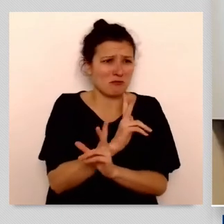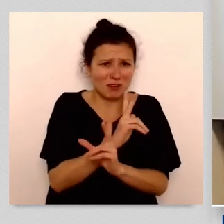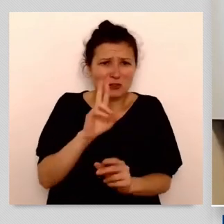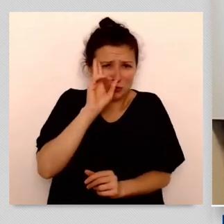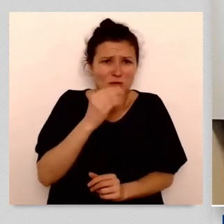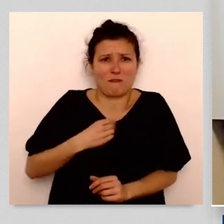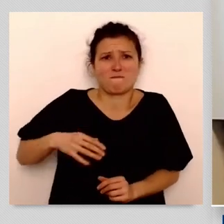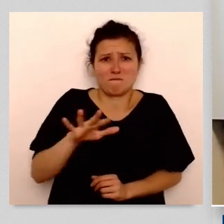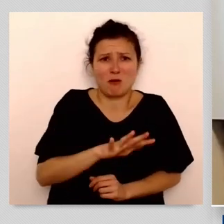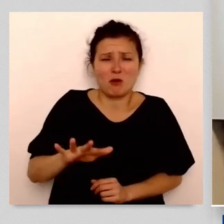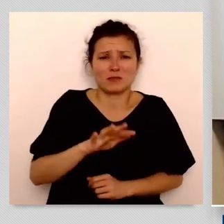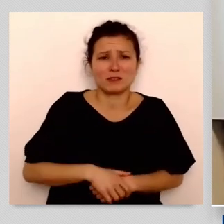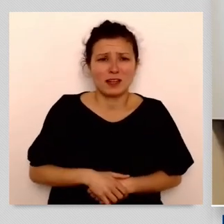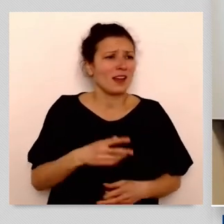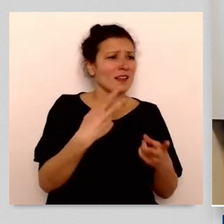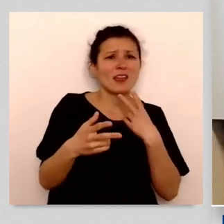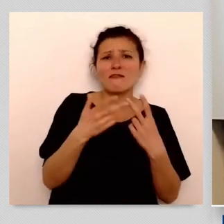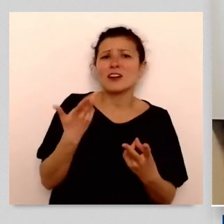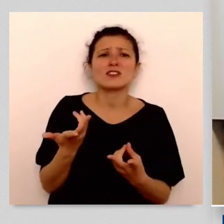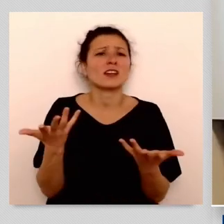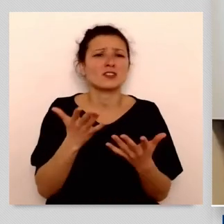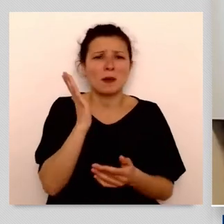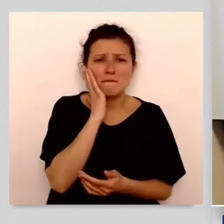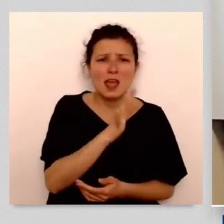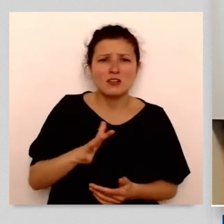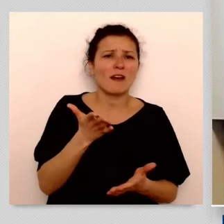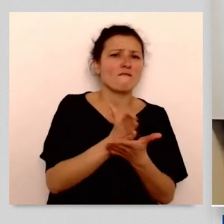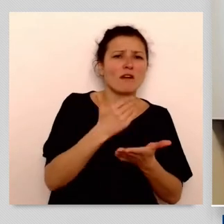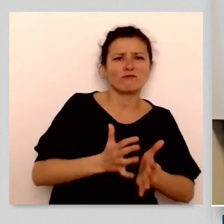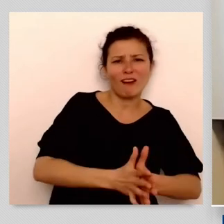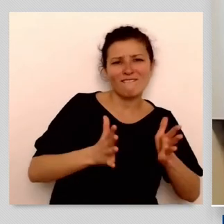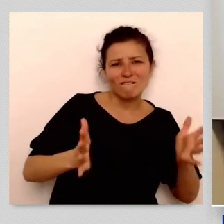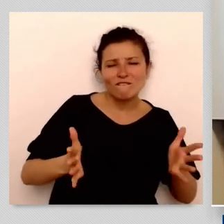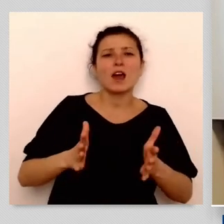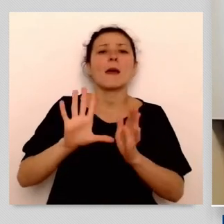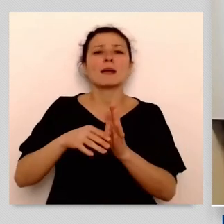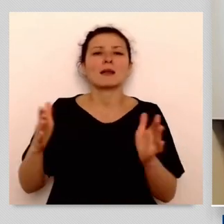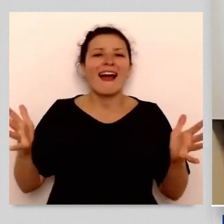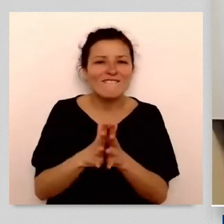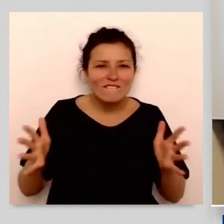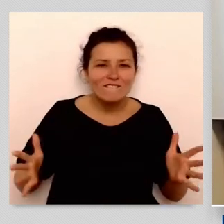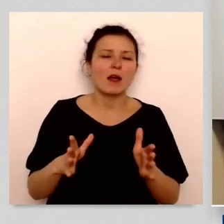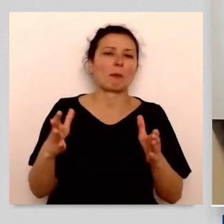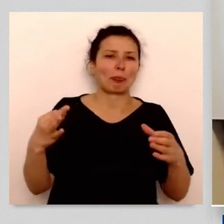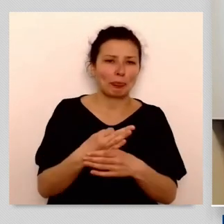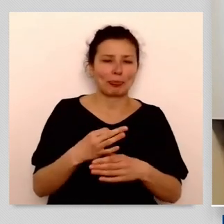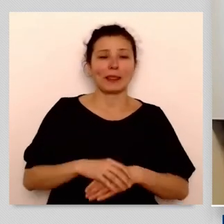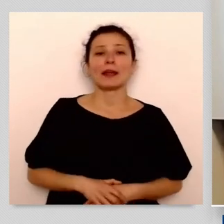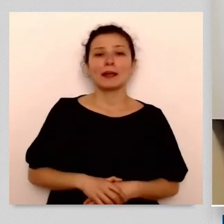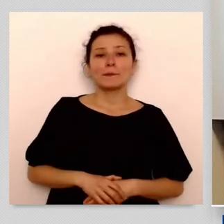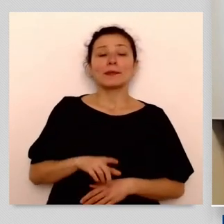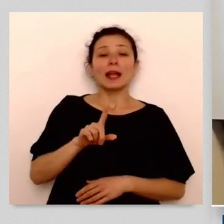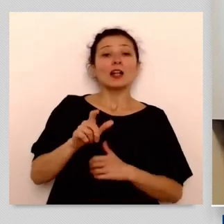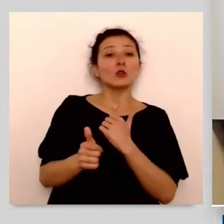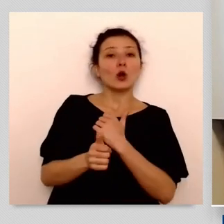tego, w jakim województwie mieszkają, czy w dużym, czy w mniejszym mieście. Tylko ich postrzeganie kwestii klimatu i tego, jak